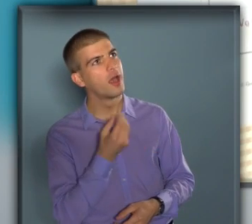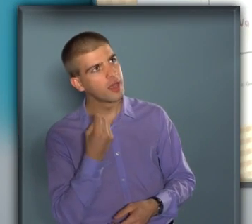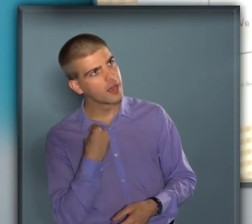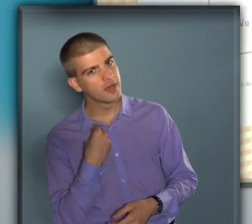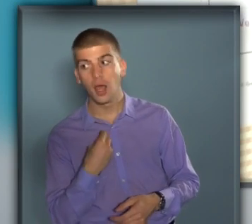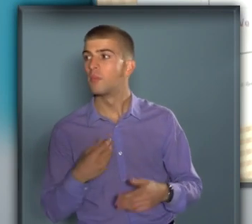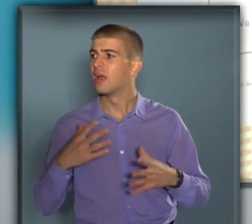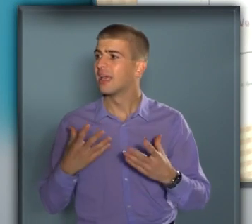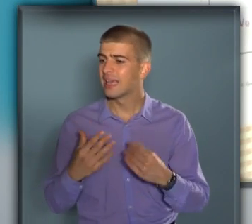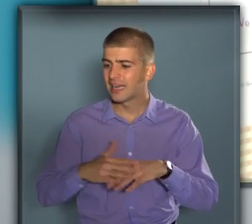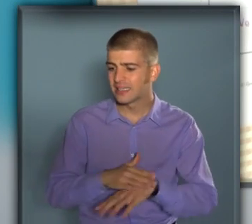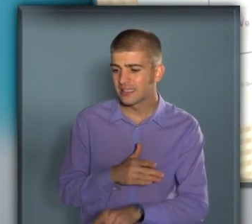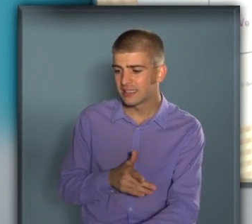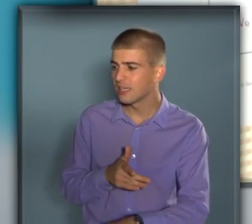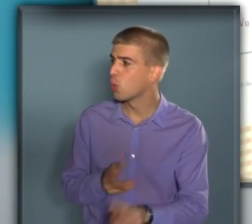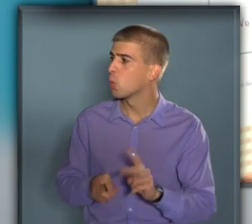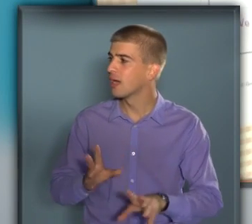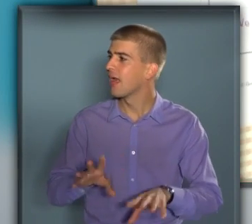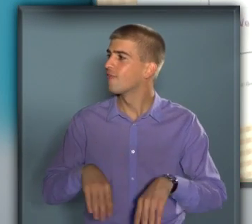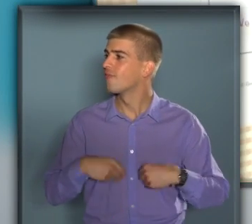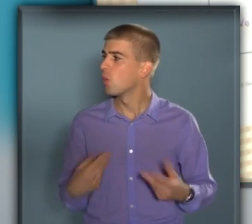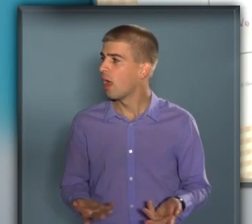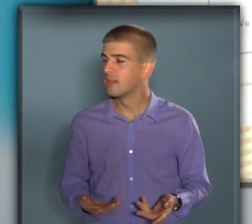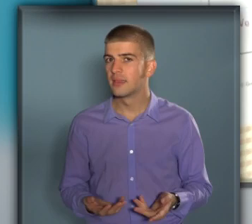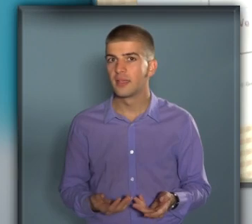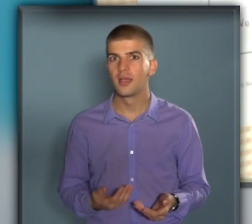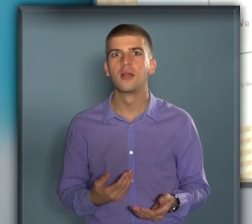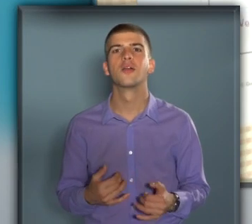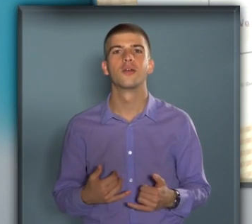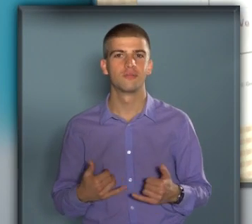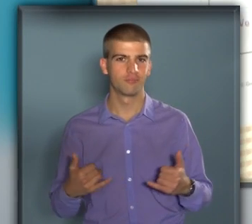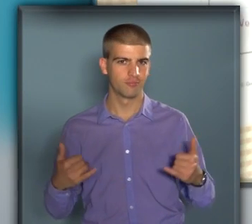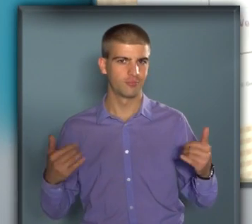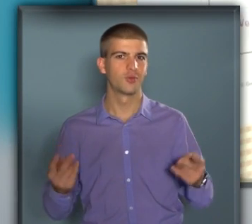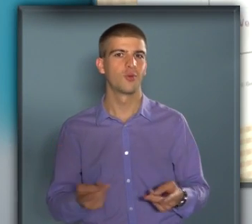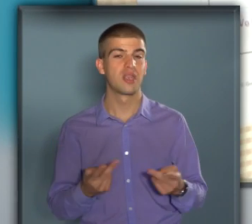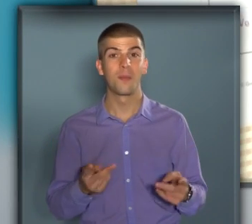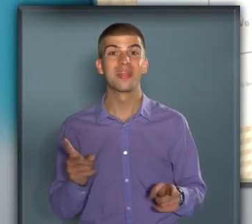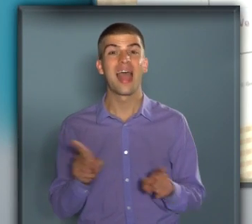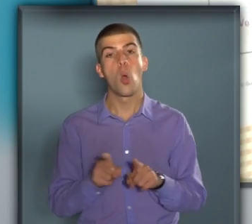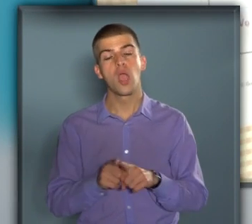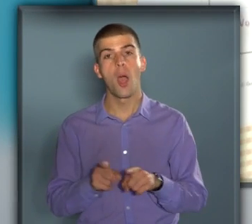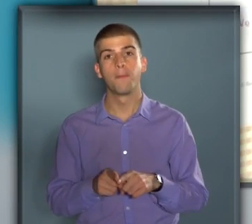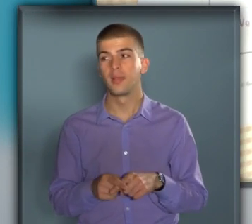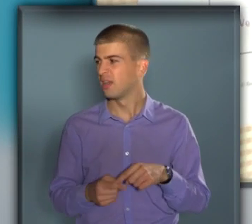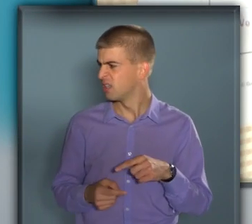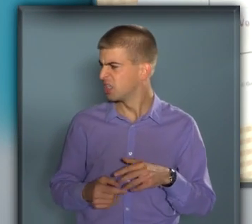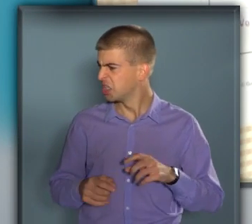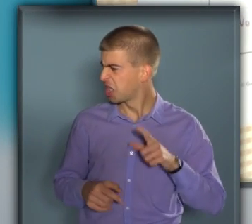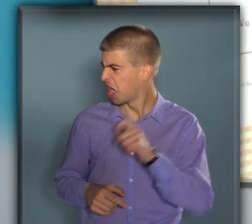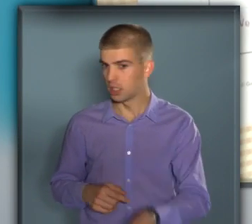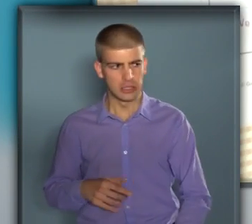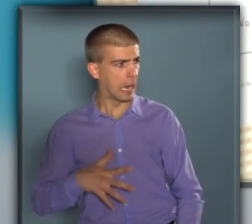tudjuk az ő érzelmeit úgy fogadni, hogy ebből ne az legyen, hogy bekerülünk két lövészárokba egymással